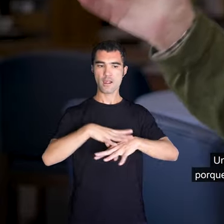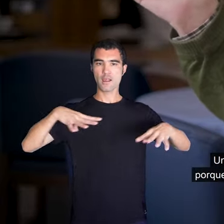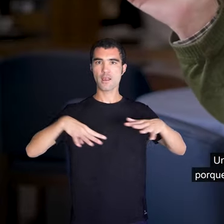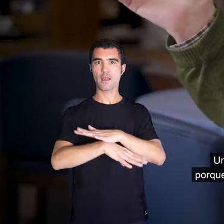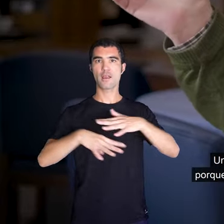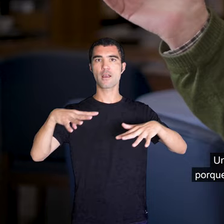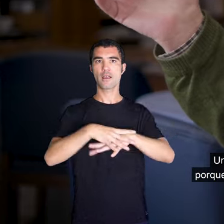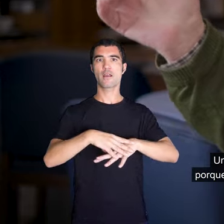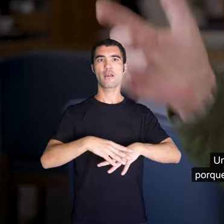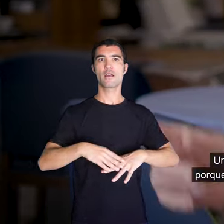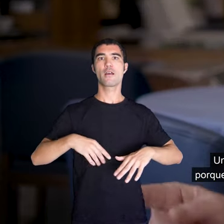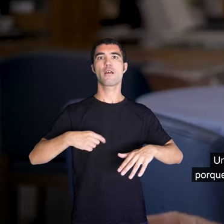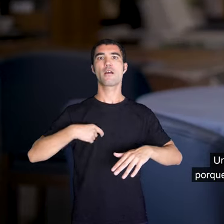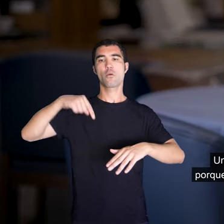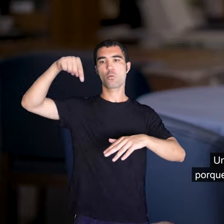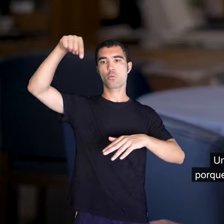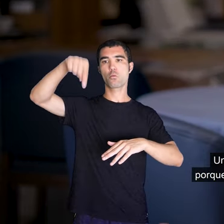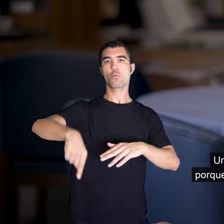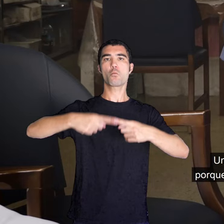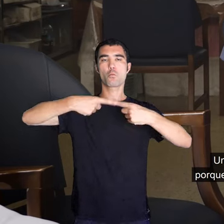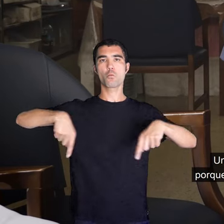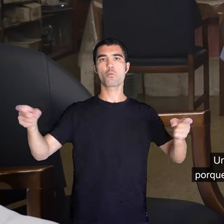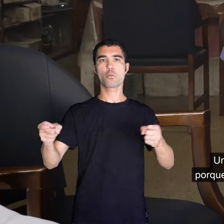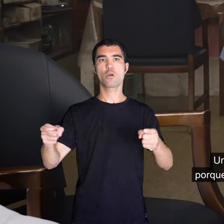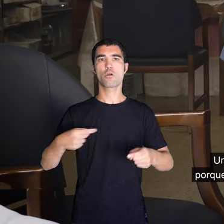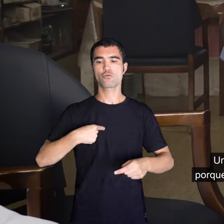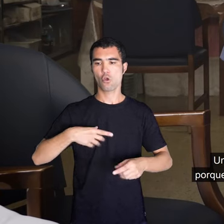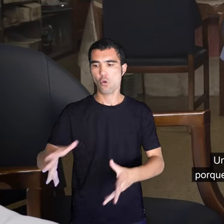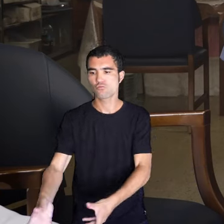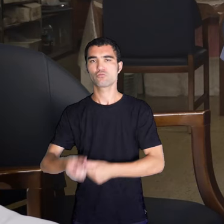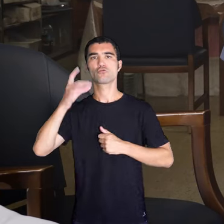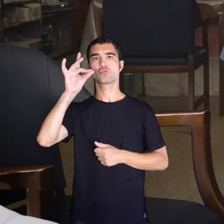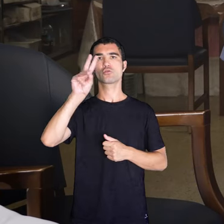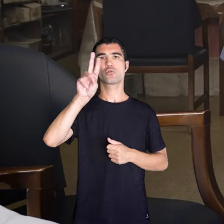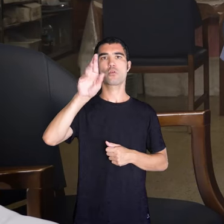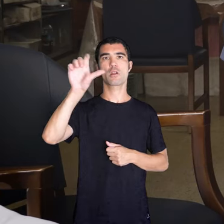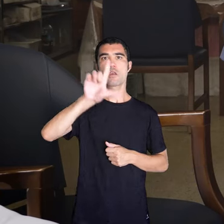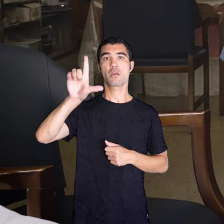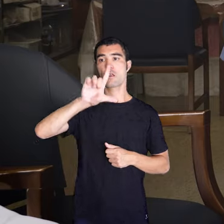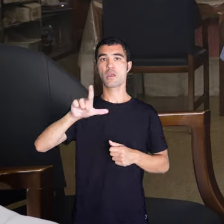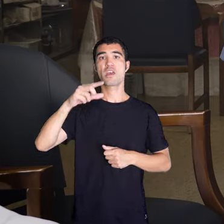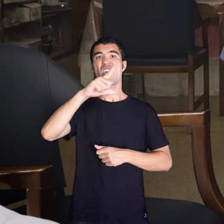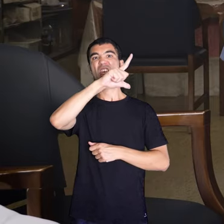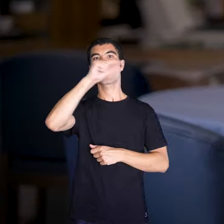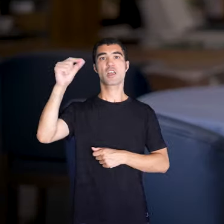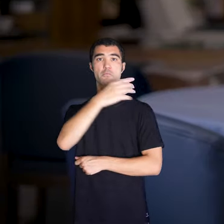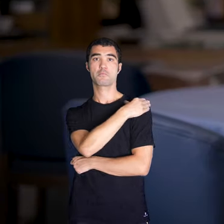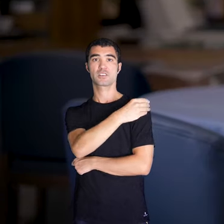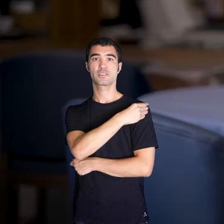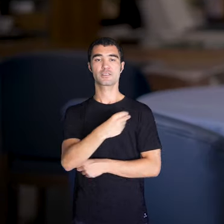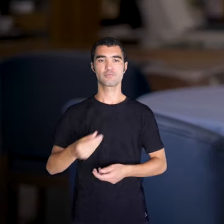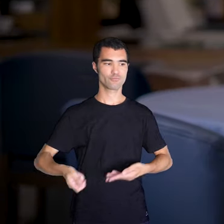el port. I vaig agafar un sorell així de gros. Vol dir que m'ha costat 100 pessetes.